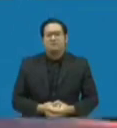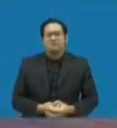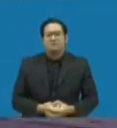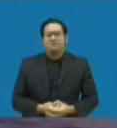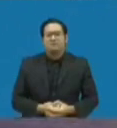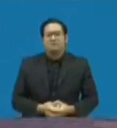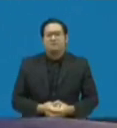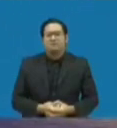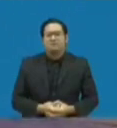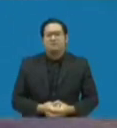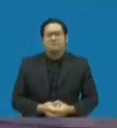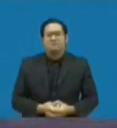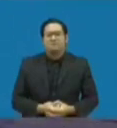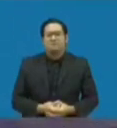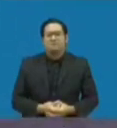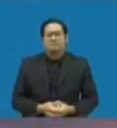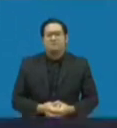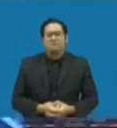Oh